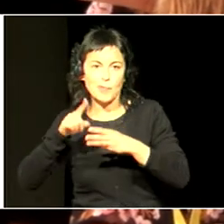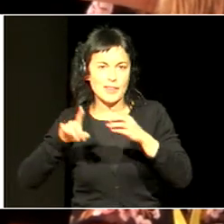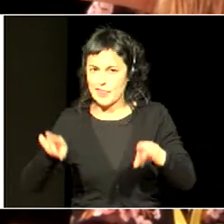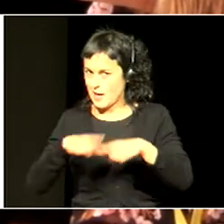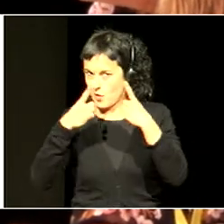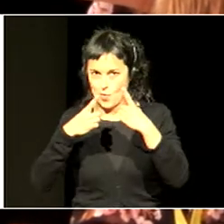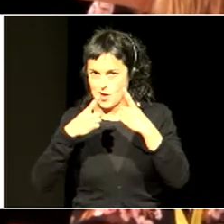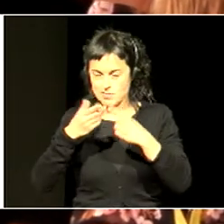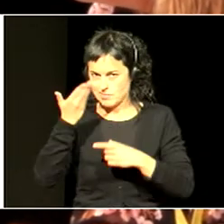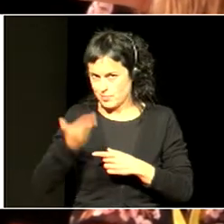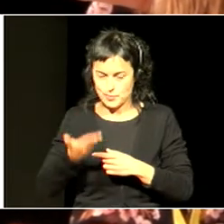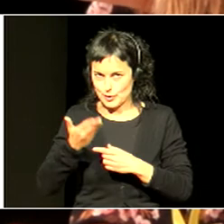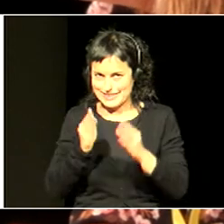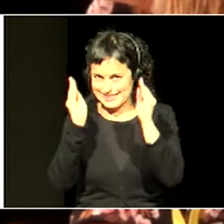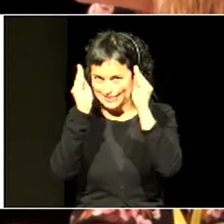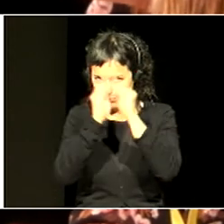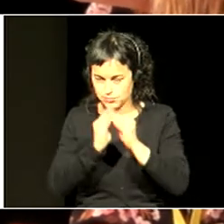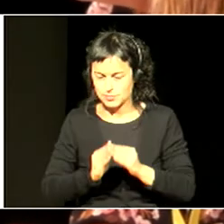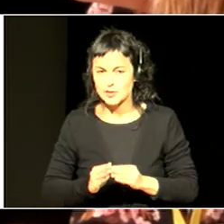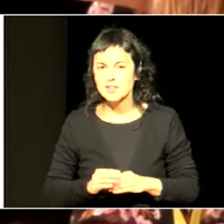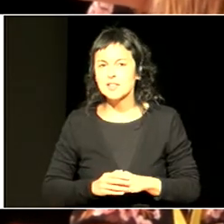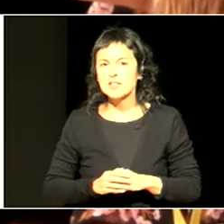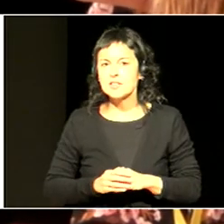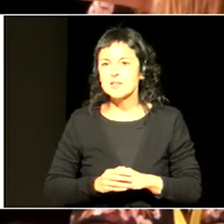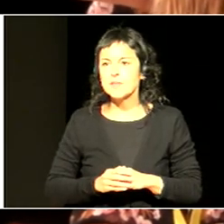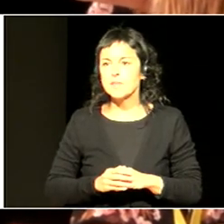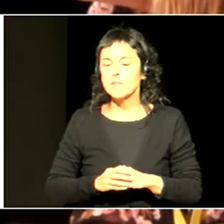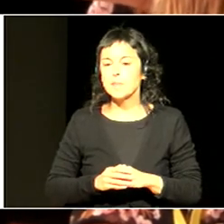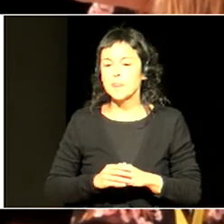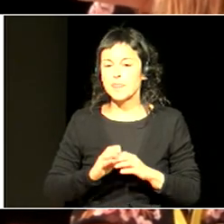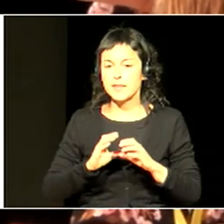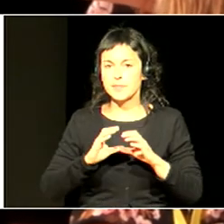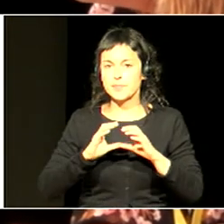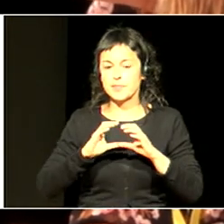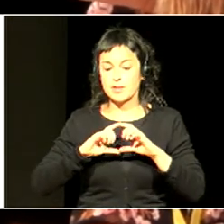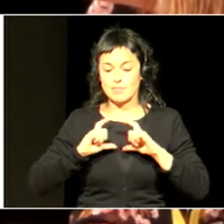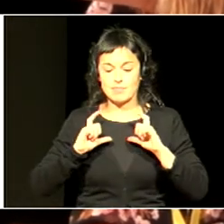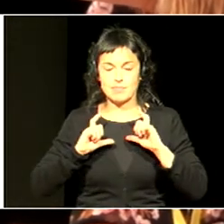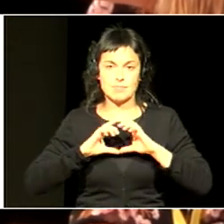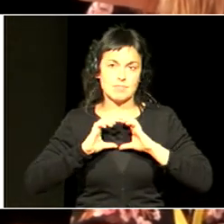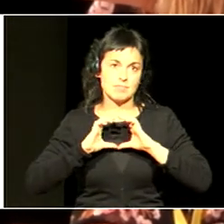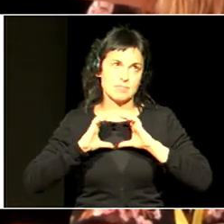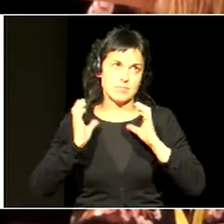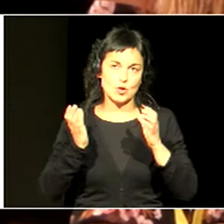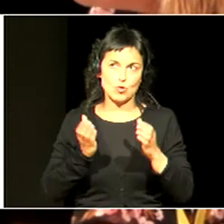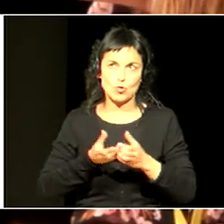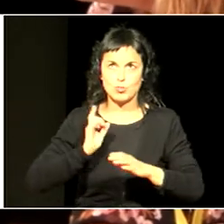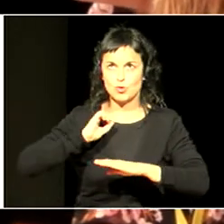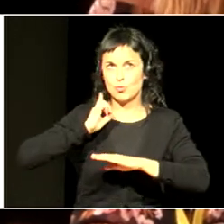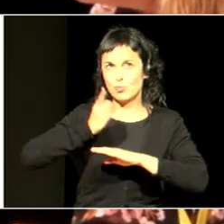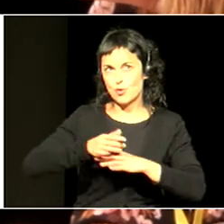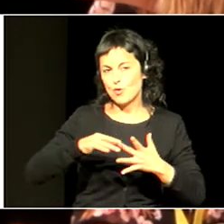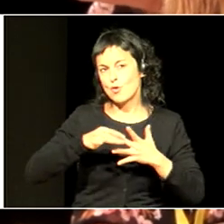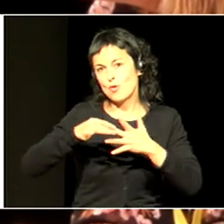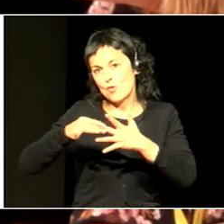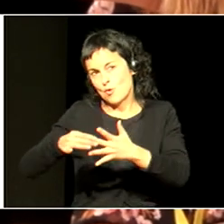importantzia markatzen, baina, orden batean esateko, zuzendaritzaren babesa eta nolabait hori lidertasun hori eta